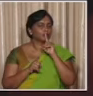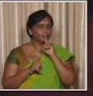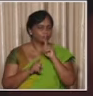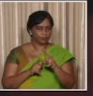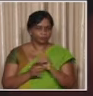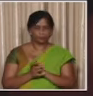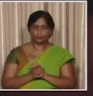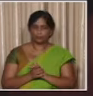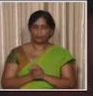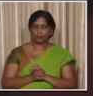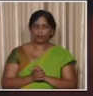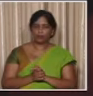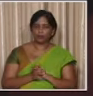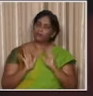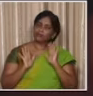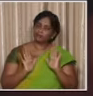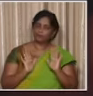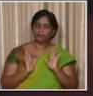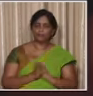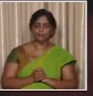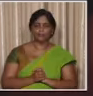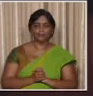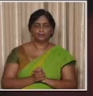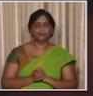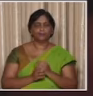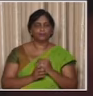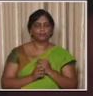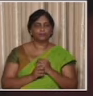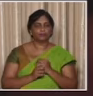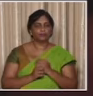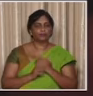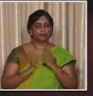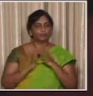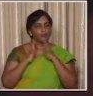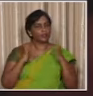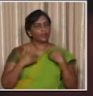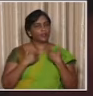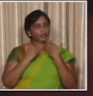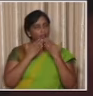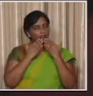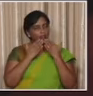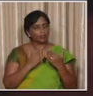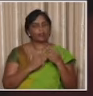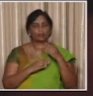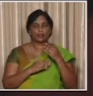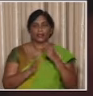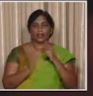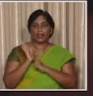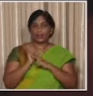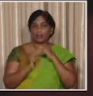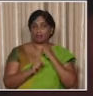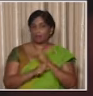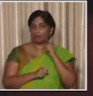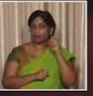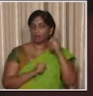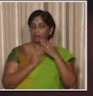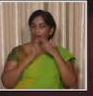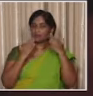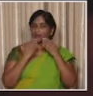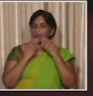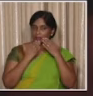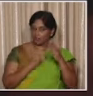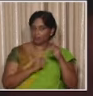කරේ. කෙසේ වෙතත් I'm very thankful to the Netherlands government and to the people of Netherlands